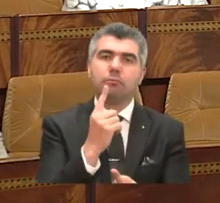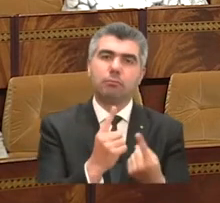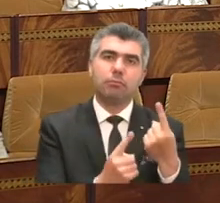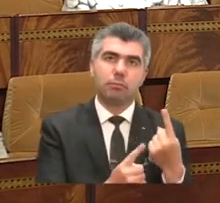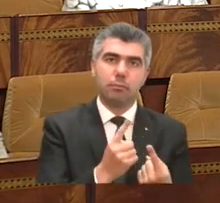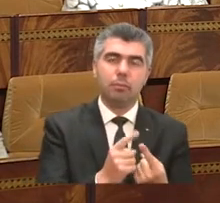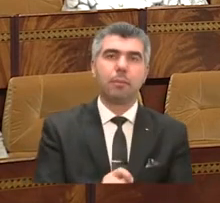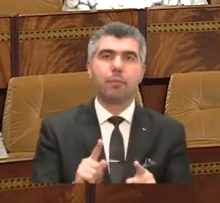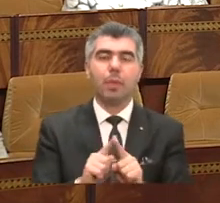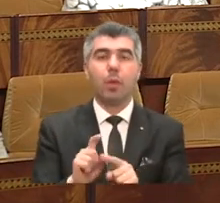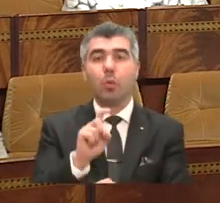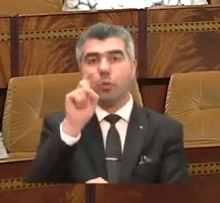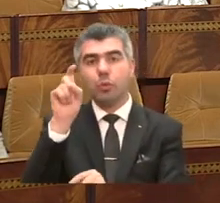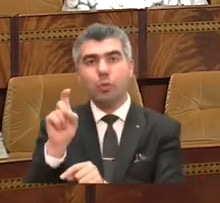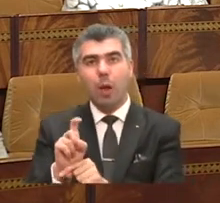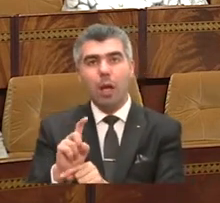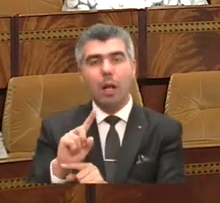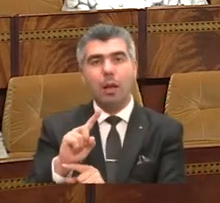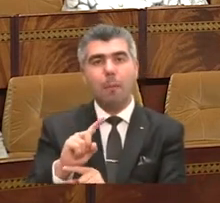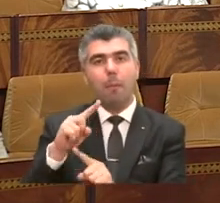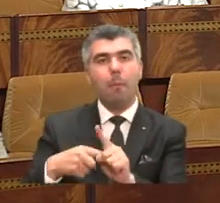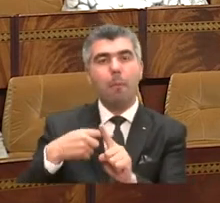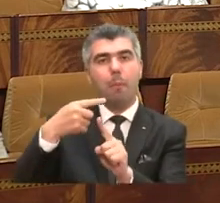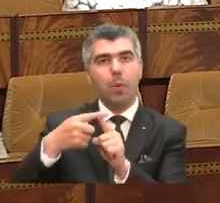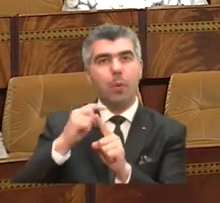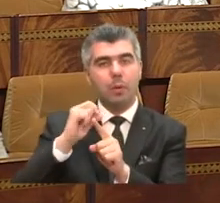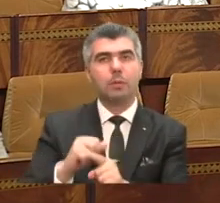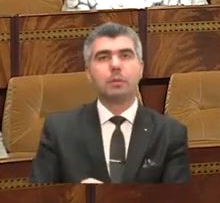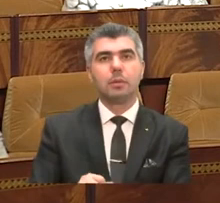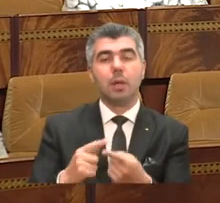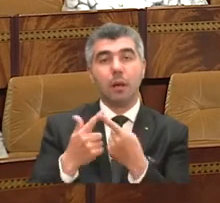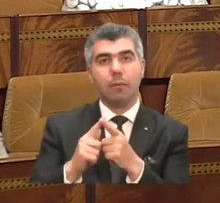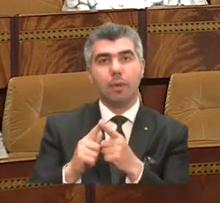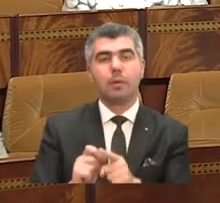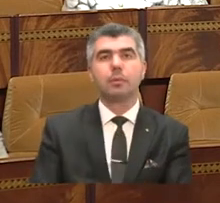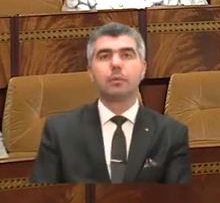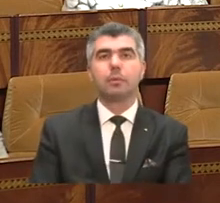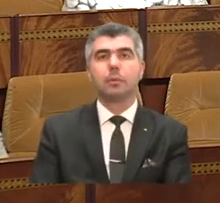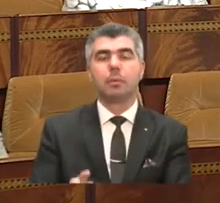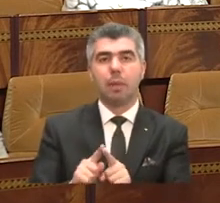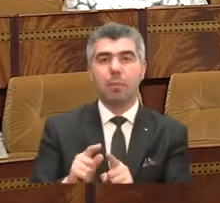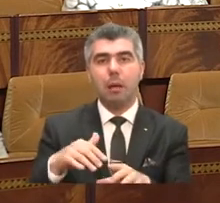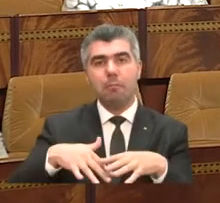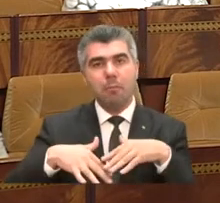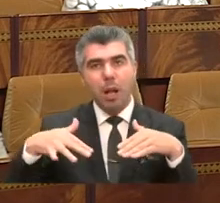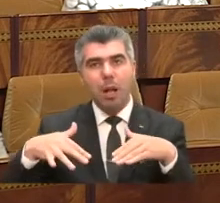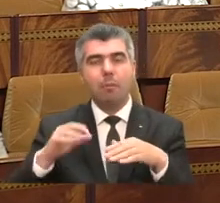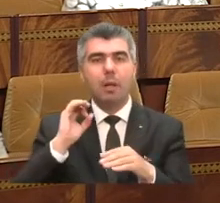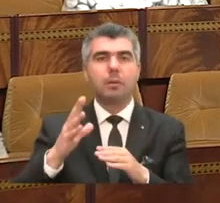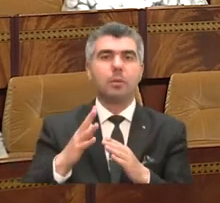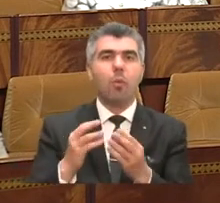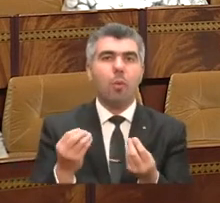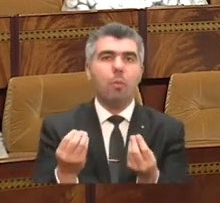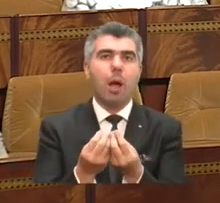أن السؤال يعني التعقيب الإضافي جاء من طرف فريق من الأغلبية ومن المعارضة، وهذا